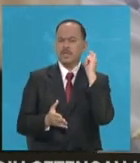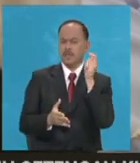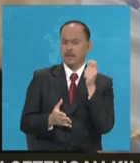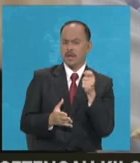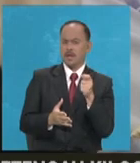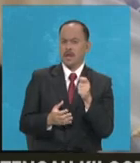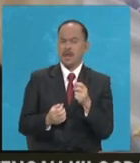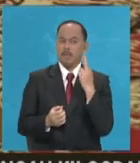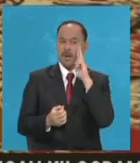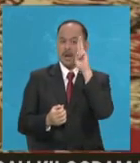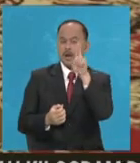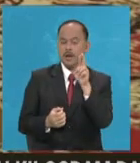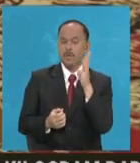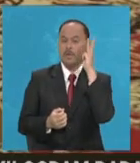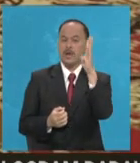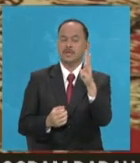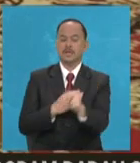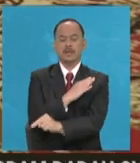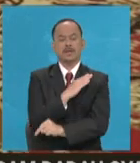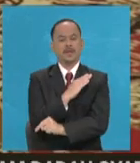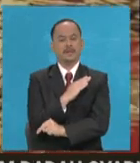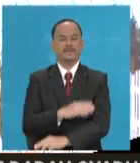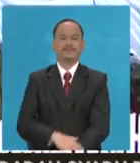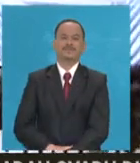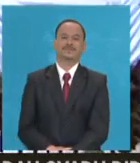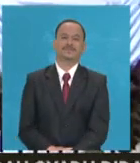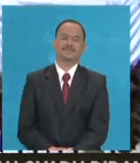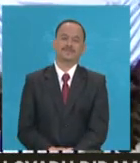bertajuk merealisasikan wawasan negara